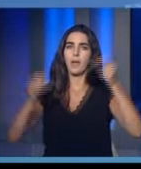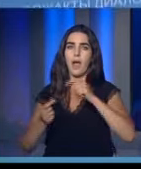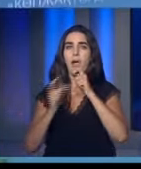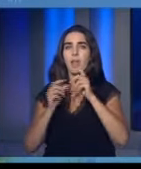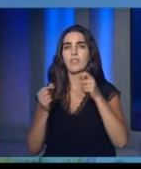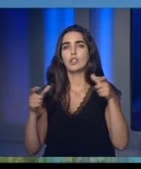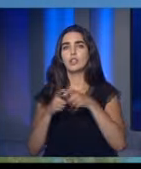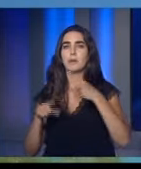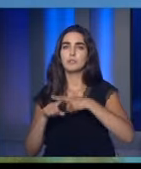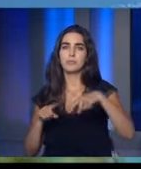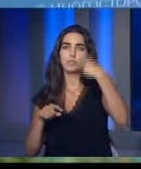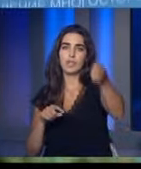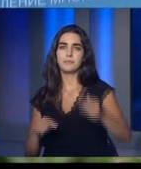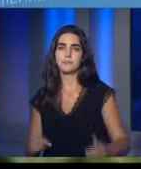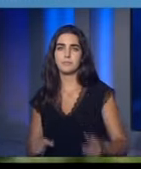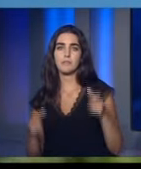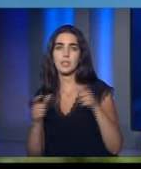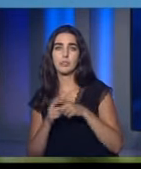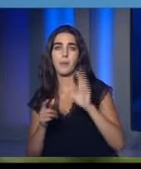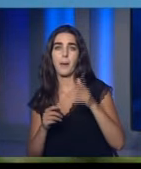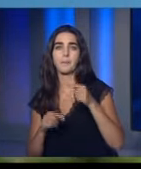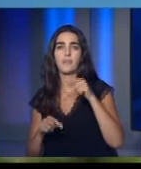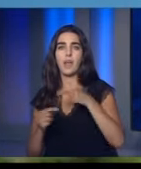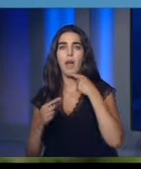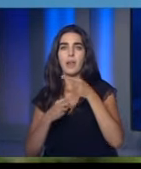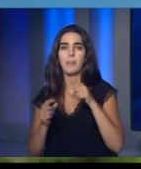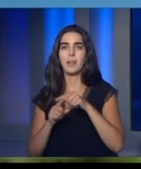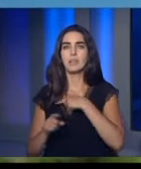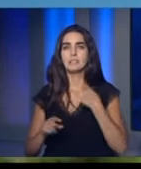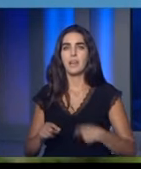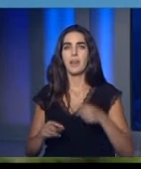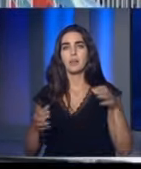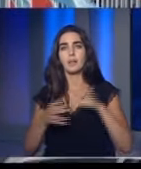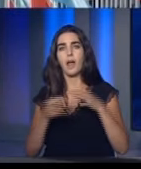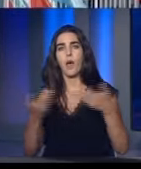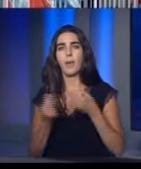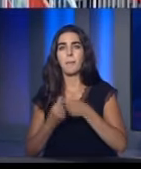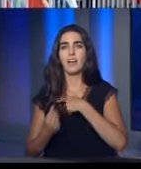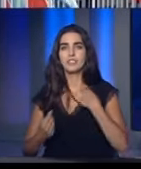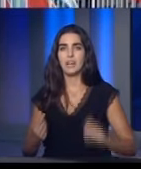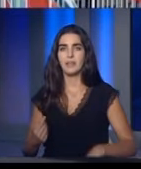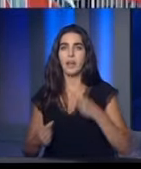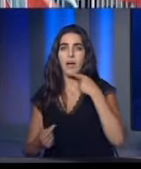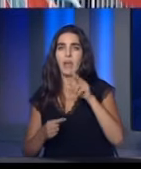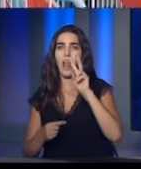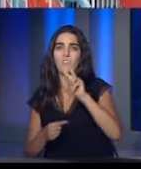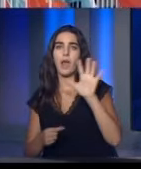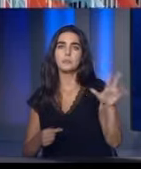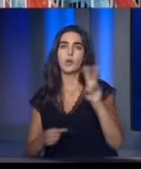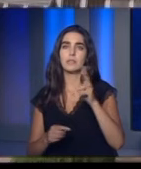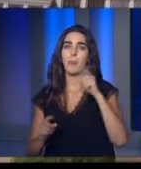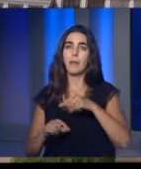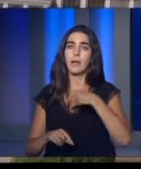للفضاء الخارجي. ومن المقرر أن يعقد الاجتماع المقبل لمجلس رؤساء دول منظمة شنغهاي للتعاون في الصين